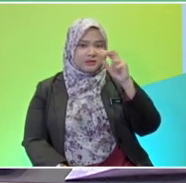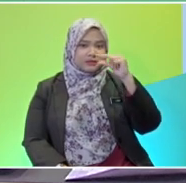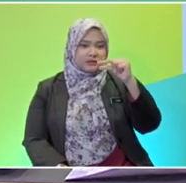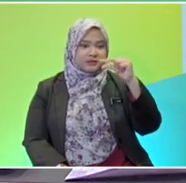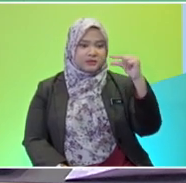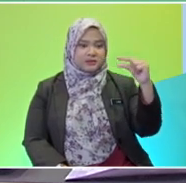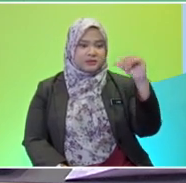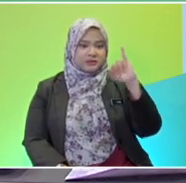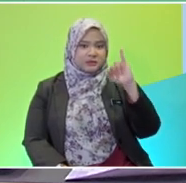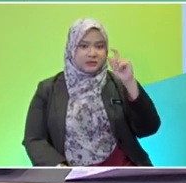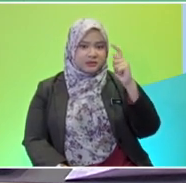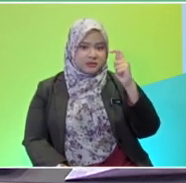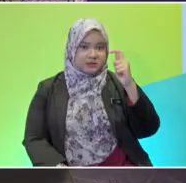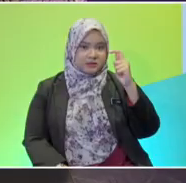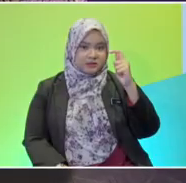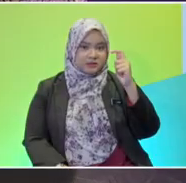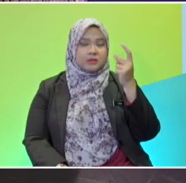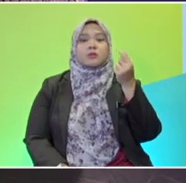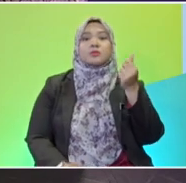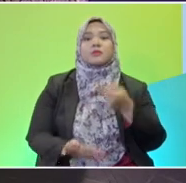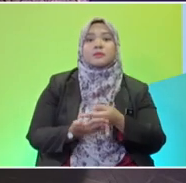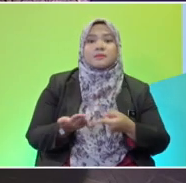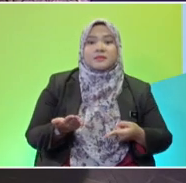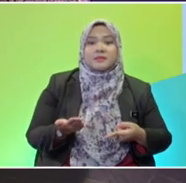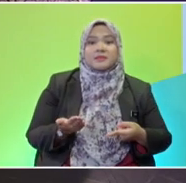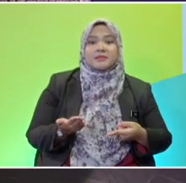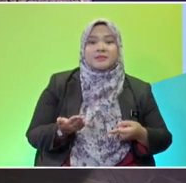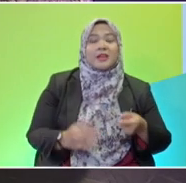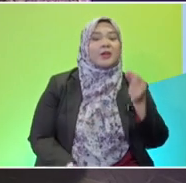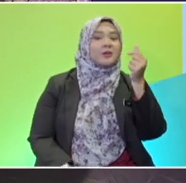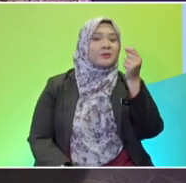ringgit oke itu adalah untuk 5 ringgit